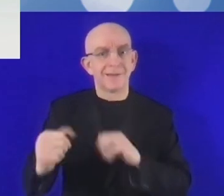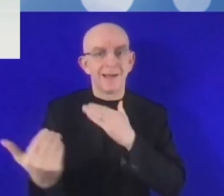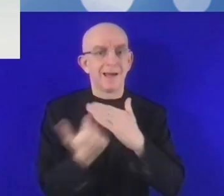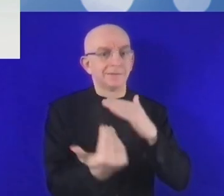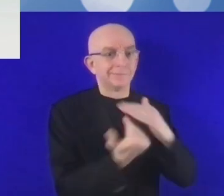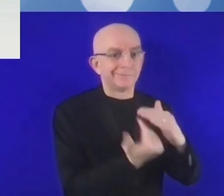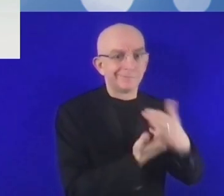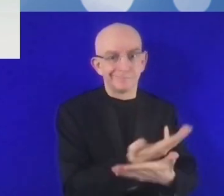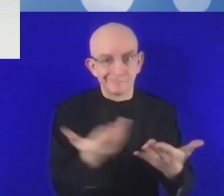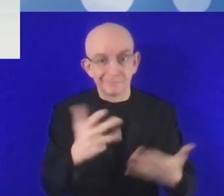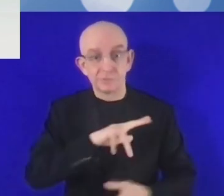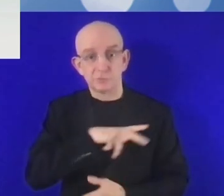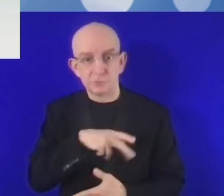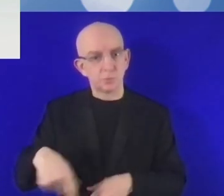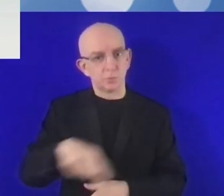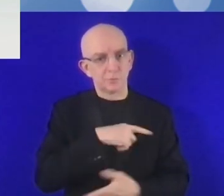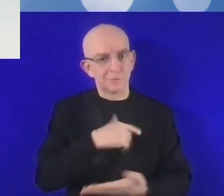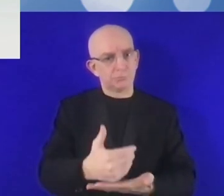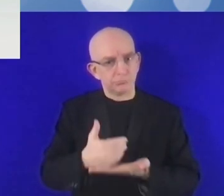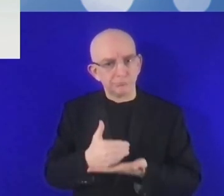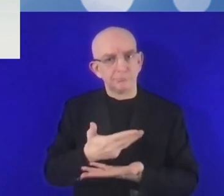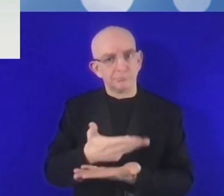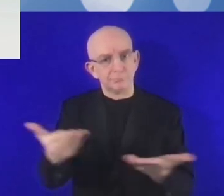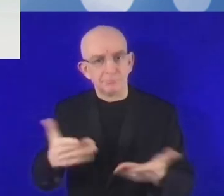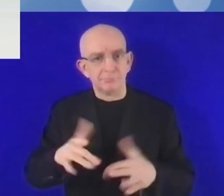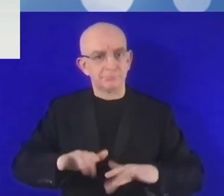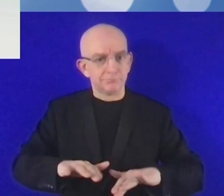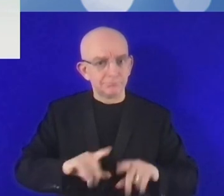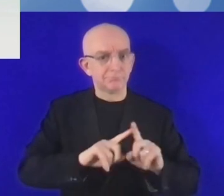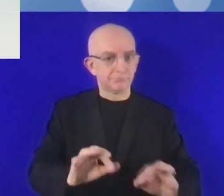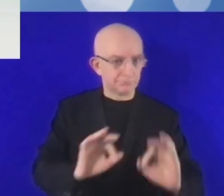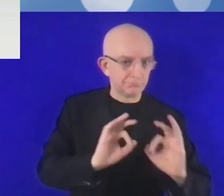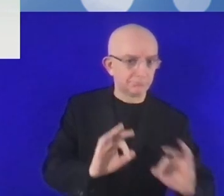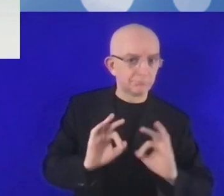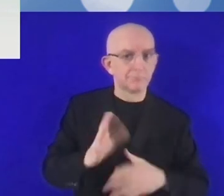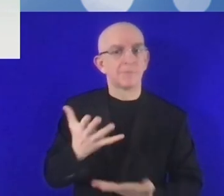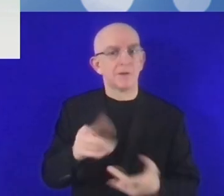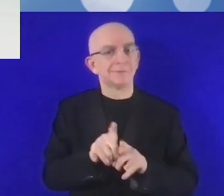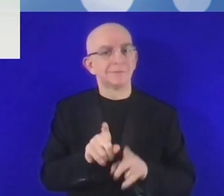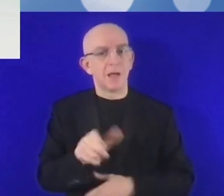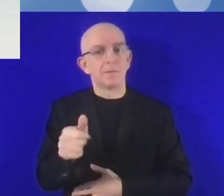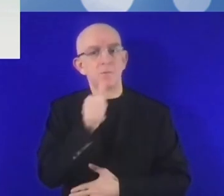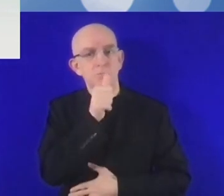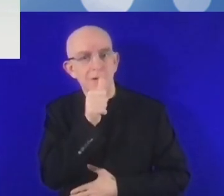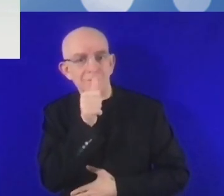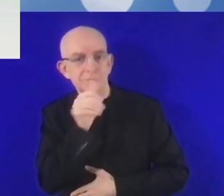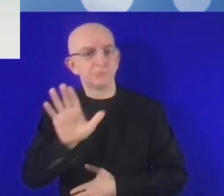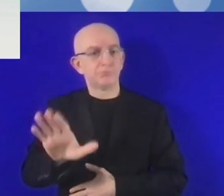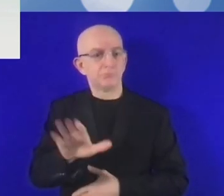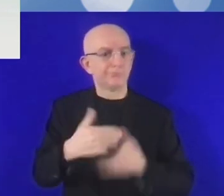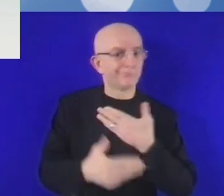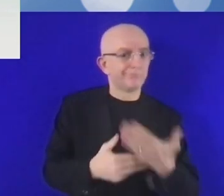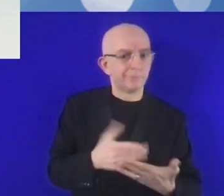инфраструктуры интернета, мы должны позаботиться о том, чтобы доступ как можно